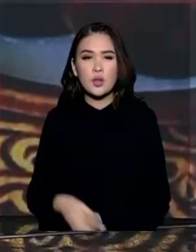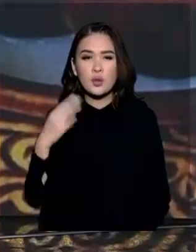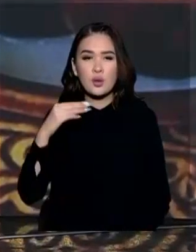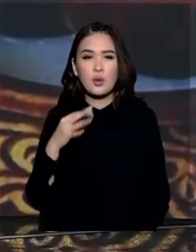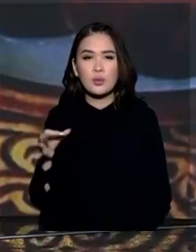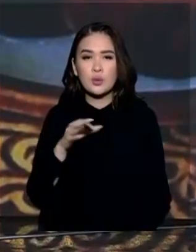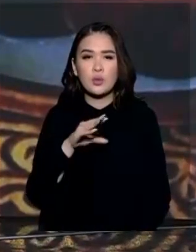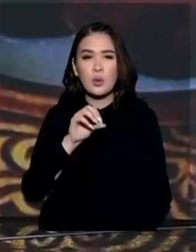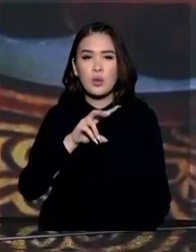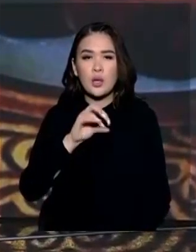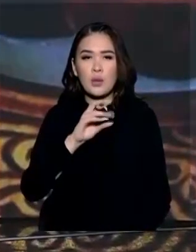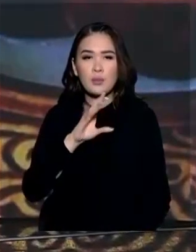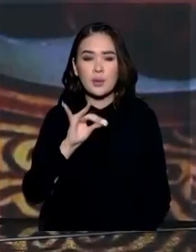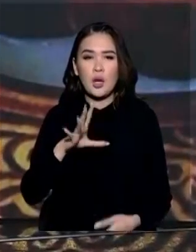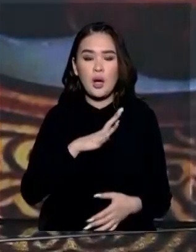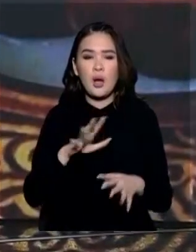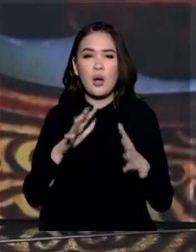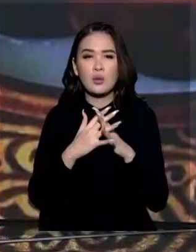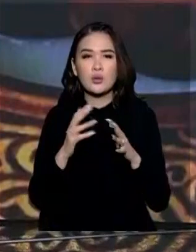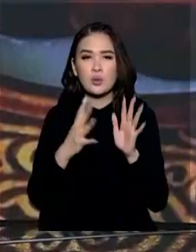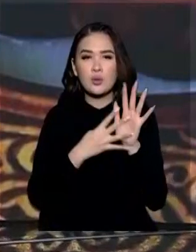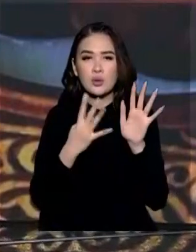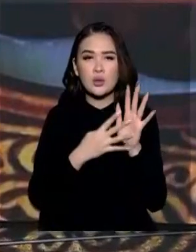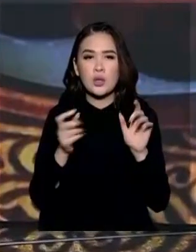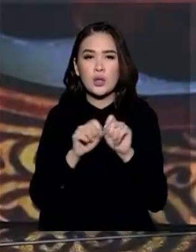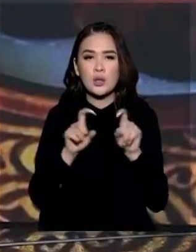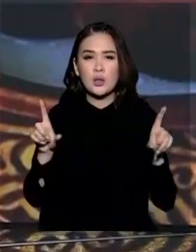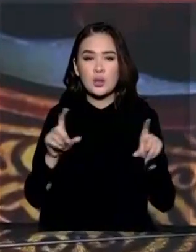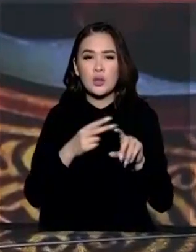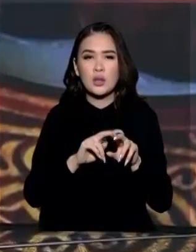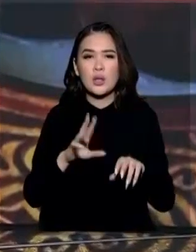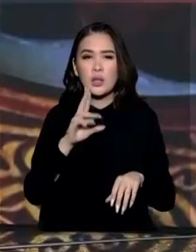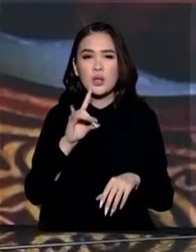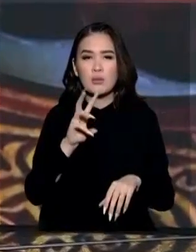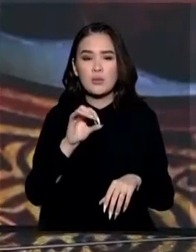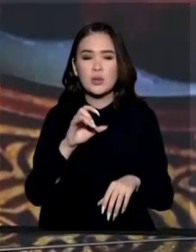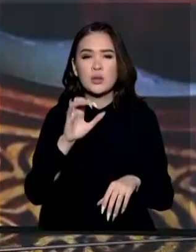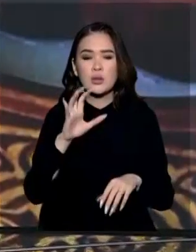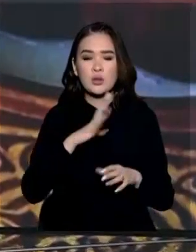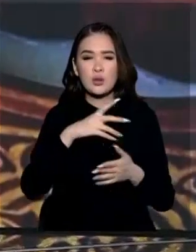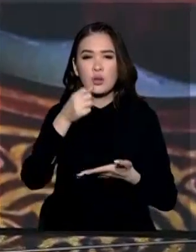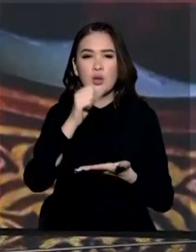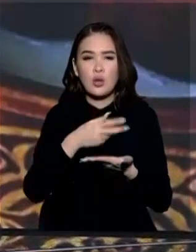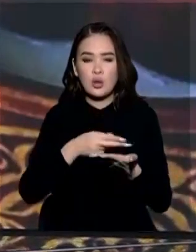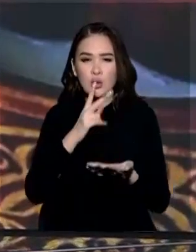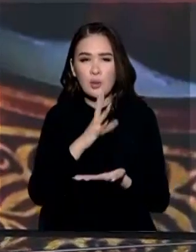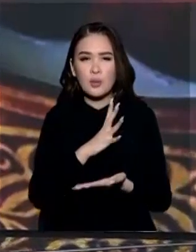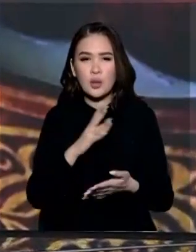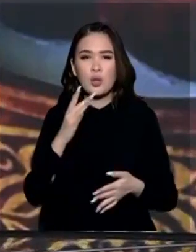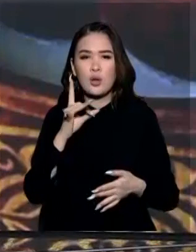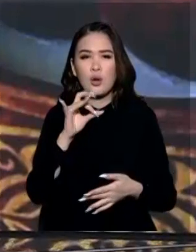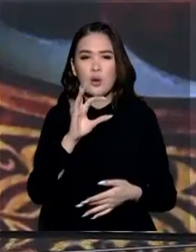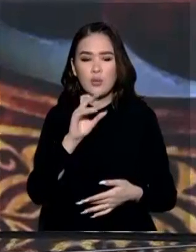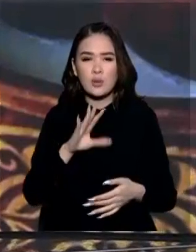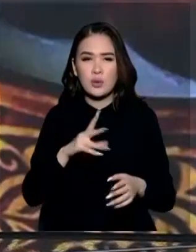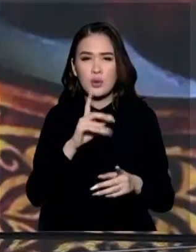Түркістан облысындағы Төлеби ауданында 9-шы сынып оқушысы қымыз құятын робот ойлап тапты. Оған денсаулық